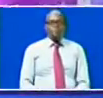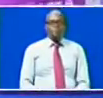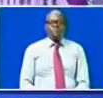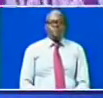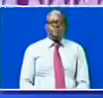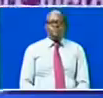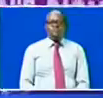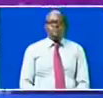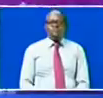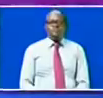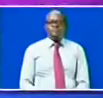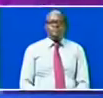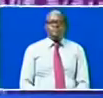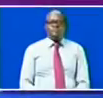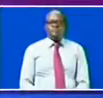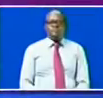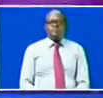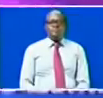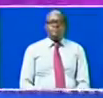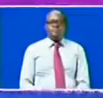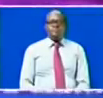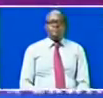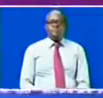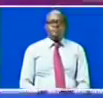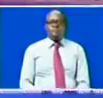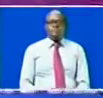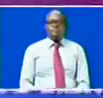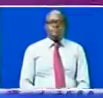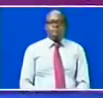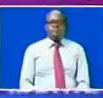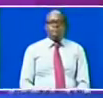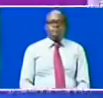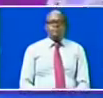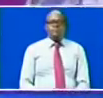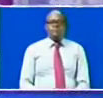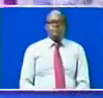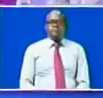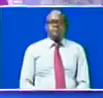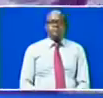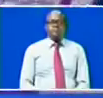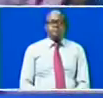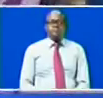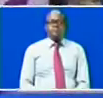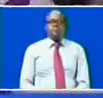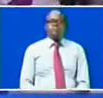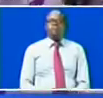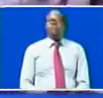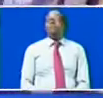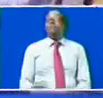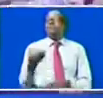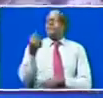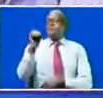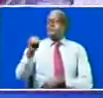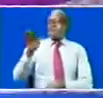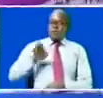Tukaelewa haki ya kunyonyesha ni haki yetu, haki ya kunyonyesha. Takriban wanawake